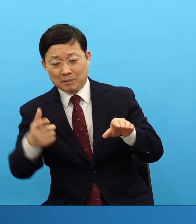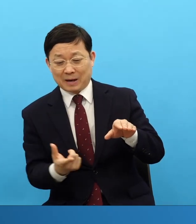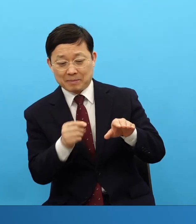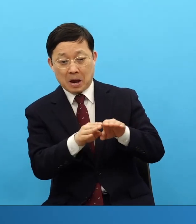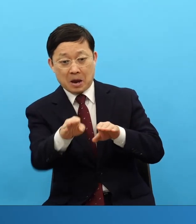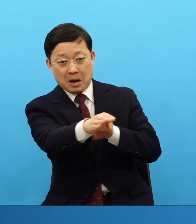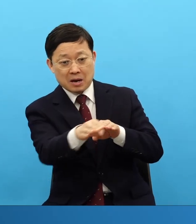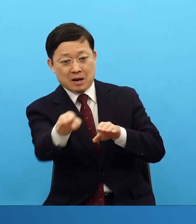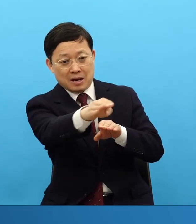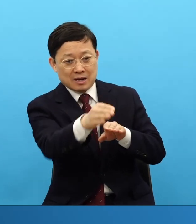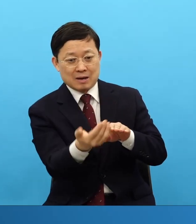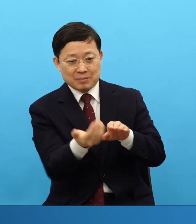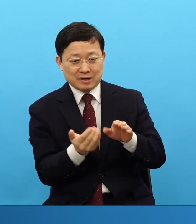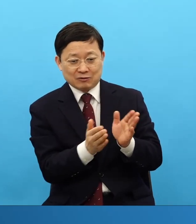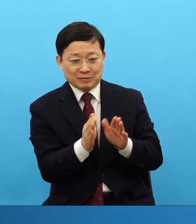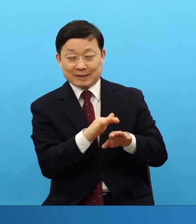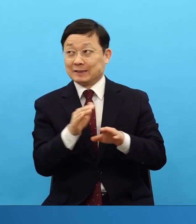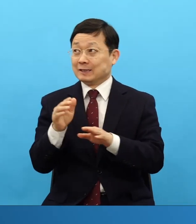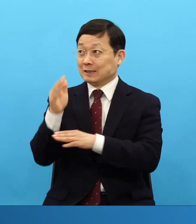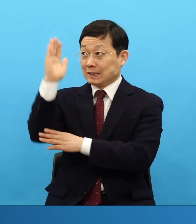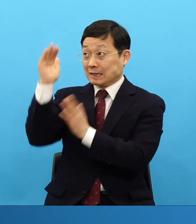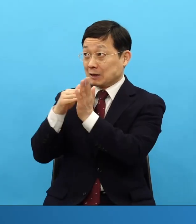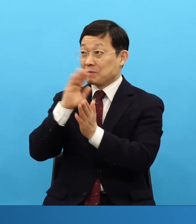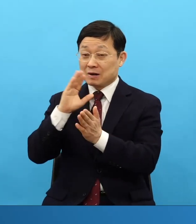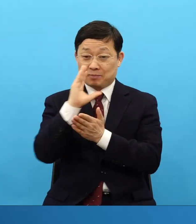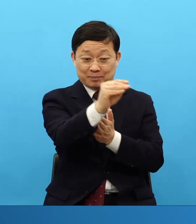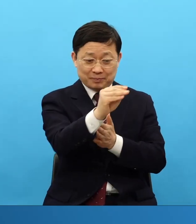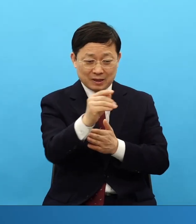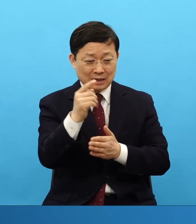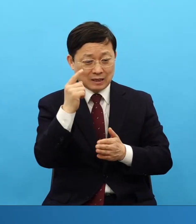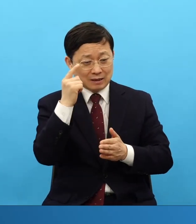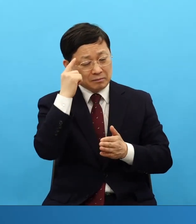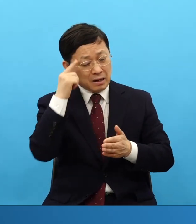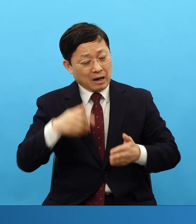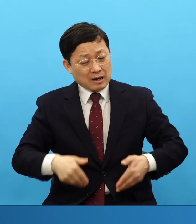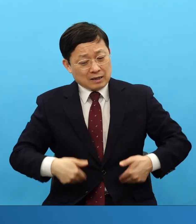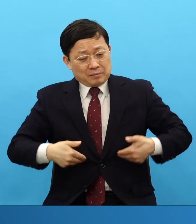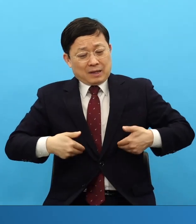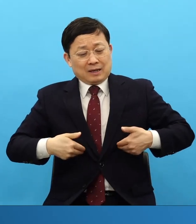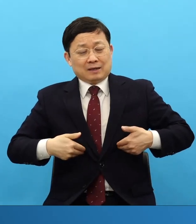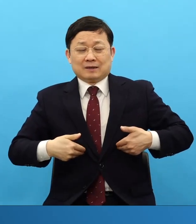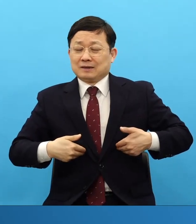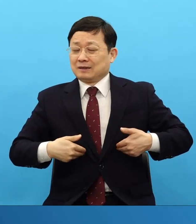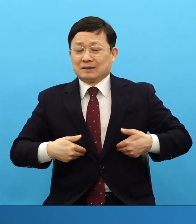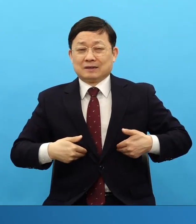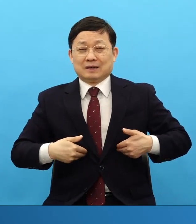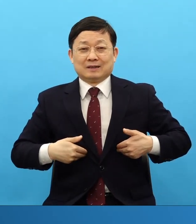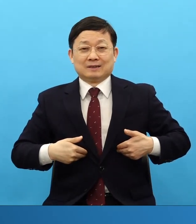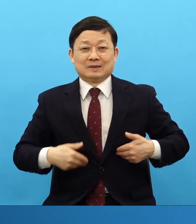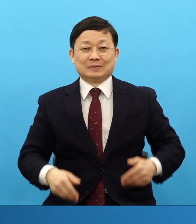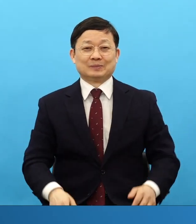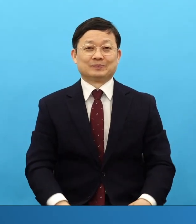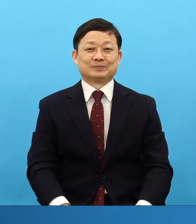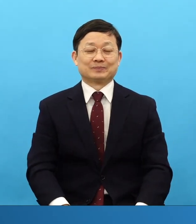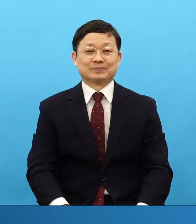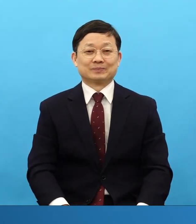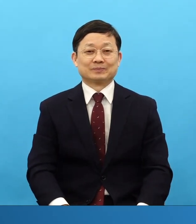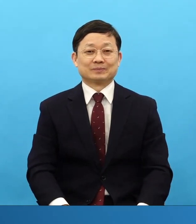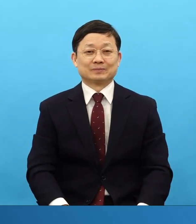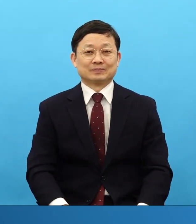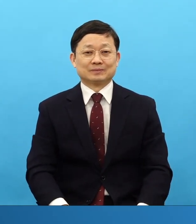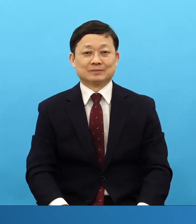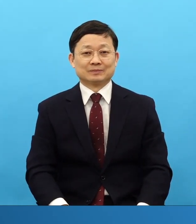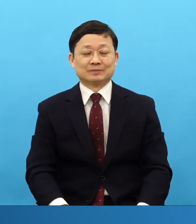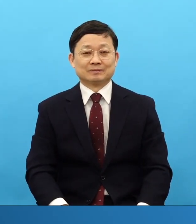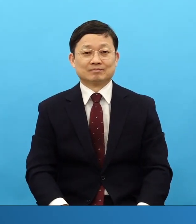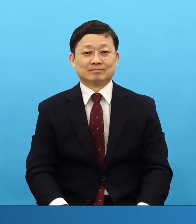is headed out. 예, 제대로 은혜를 받아야 됩니다. You must receive grace. 그 중에 우리 이어지는